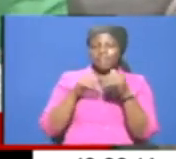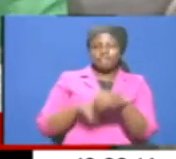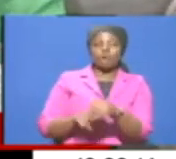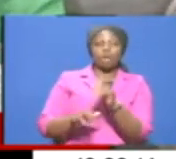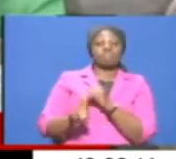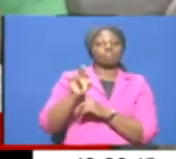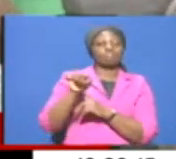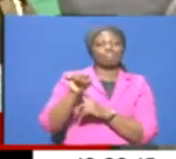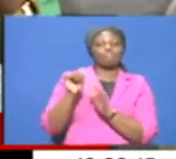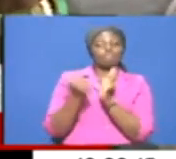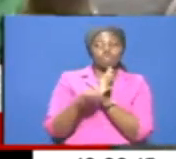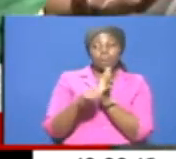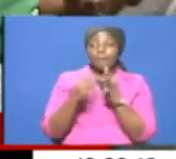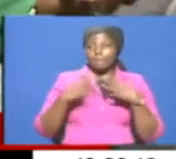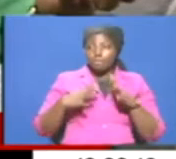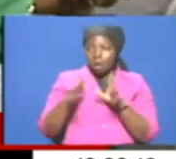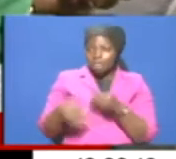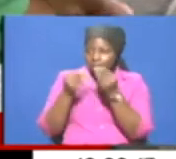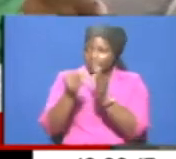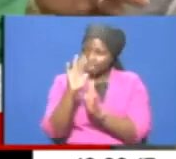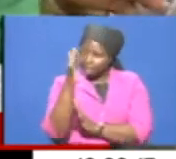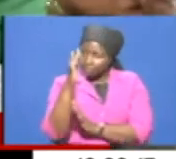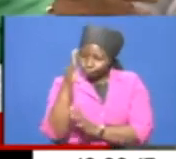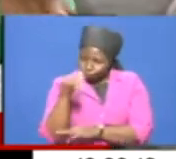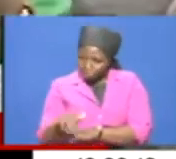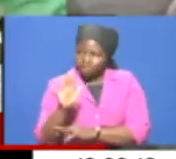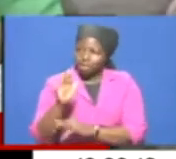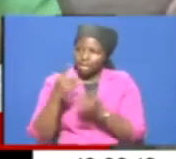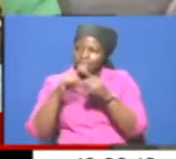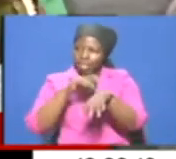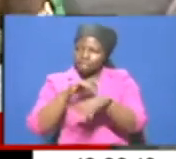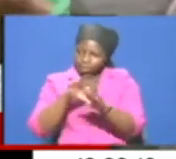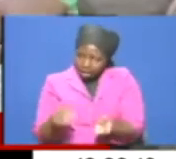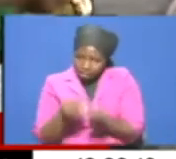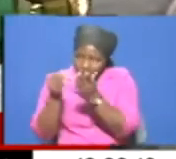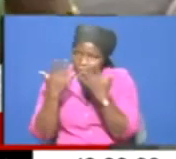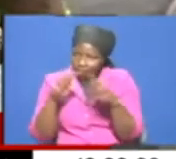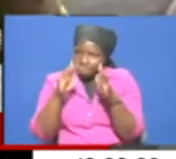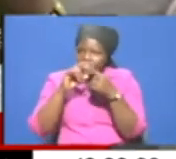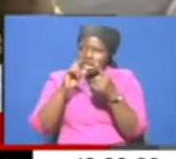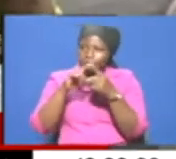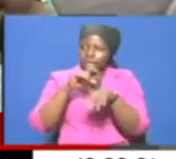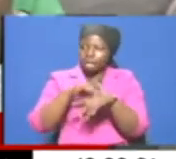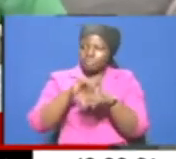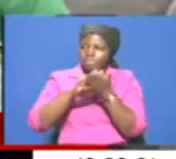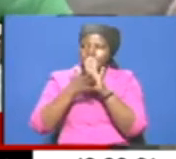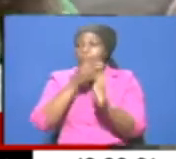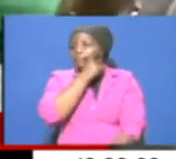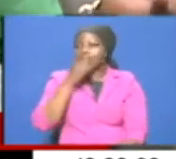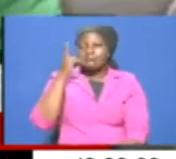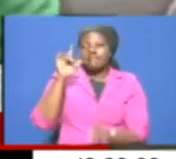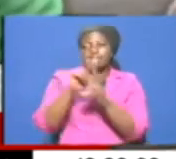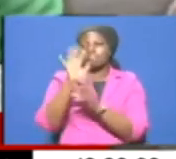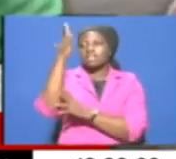shida. Watu wamepewa mche wapande. Ndio. Na wakishapewa wapande, kukikauka miti inakauka. Si wanagoja tu